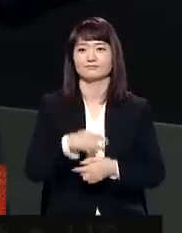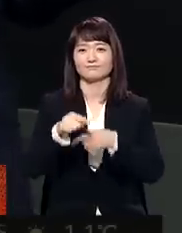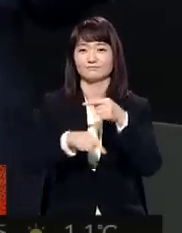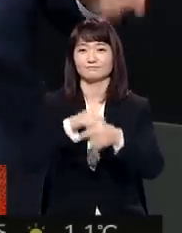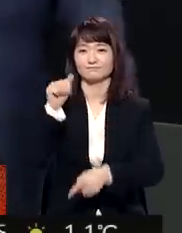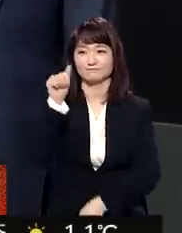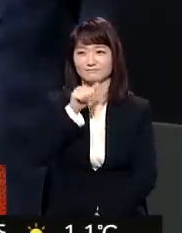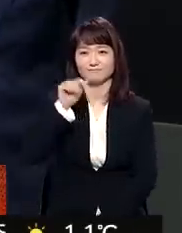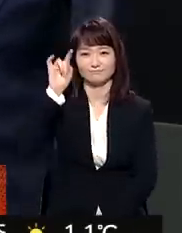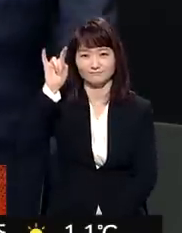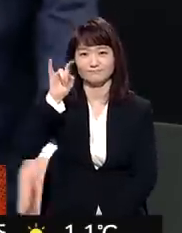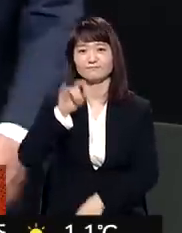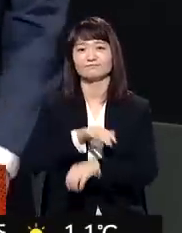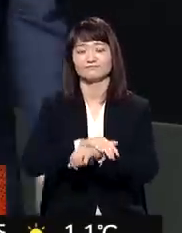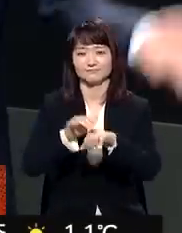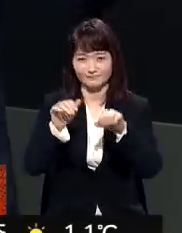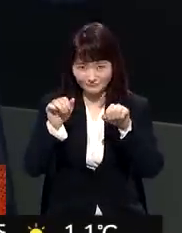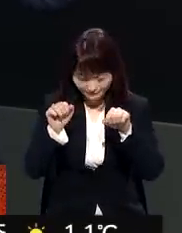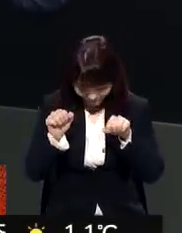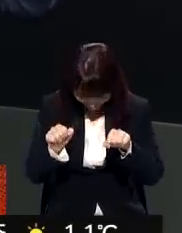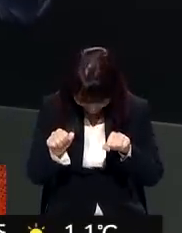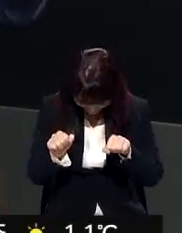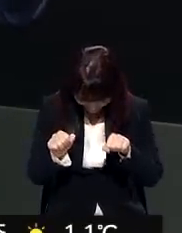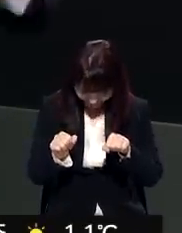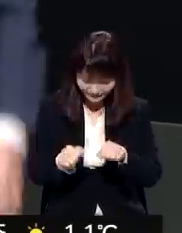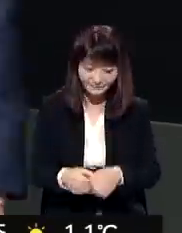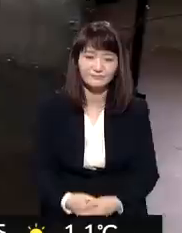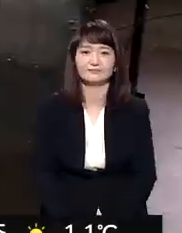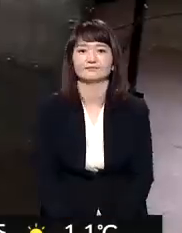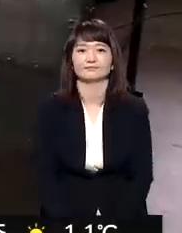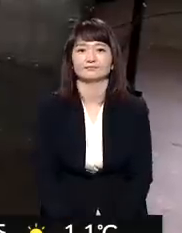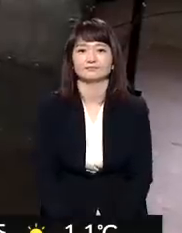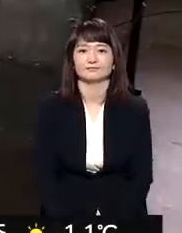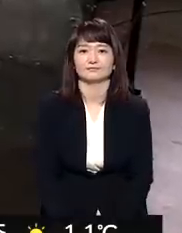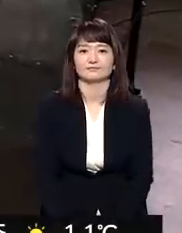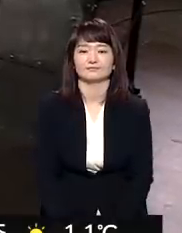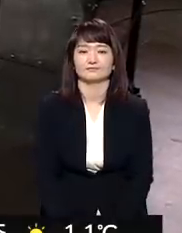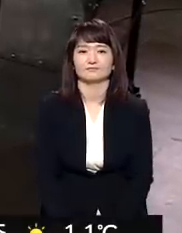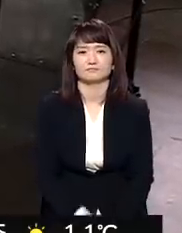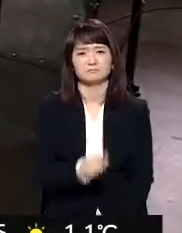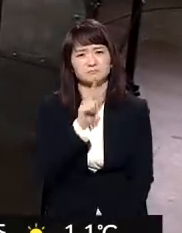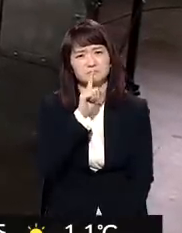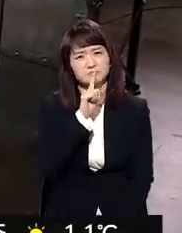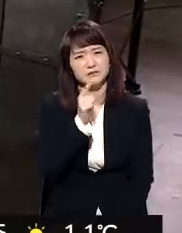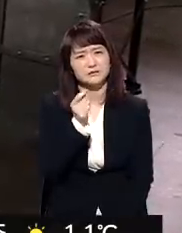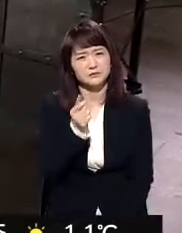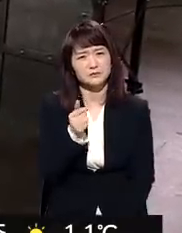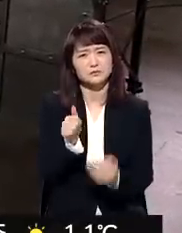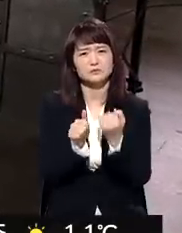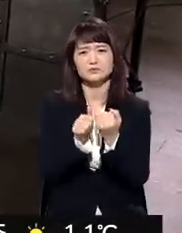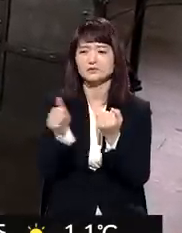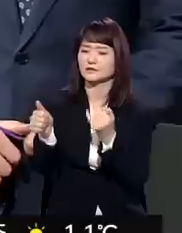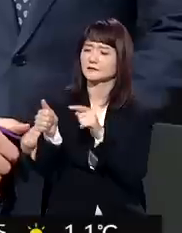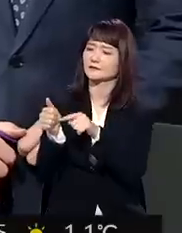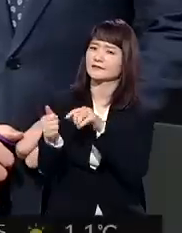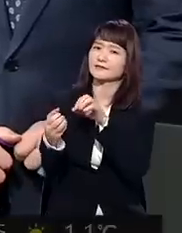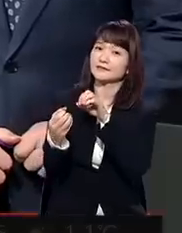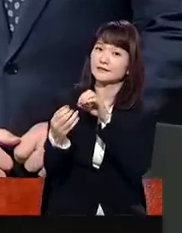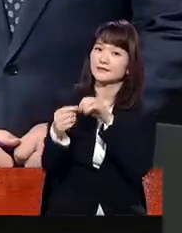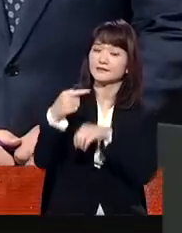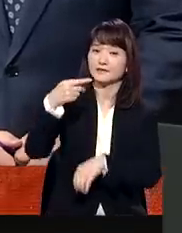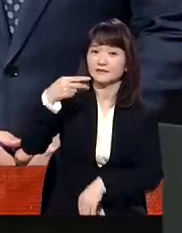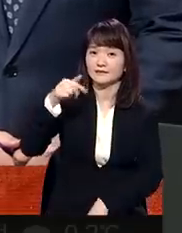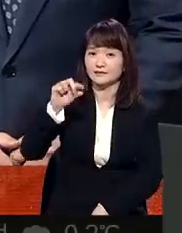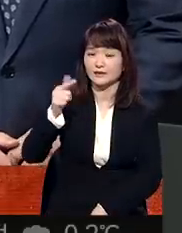여기 박준의 수호 선생님 나오셨습니다 안녕하세요 안녕하십니까 말수 적은 신랑이랑 대화 좀 하려고